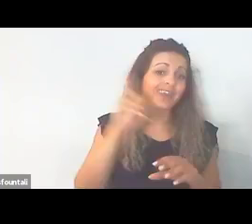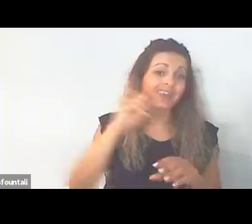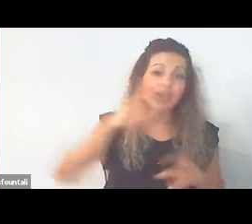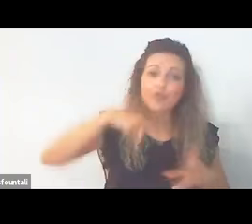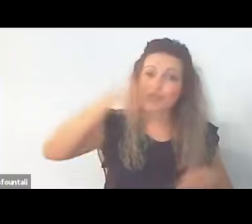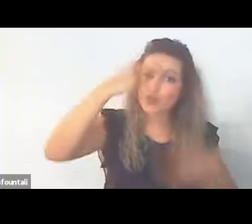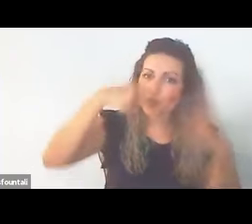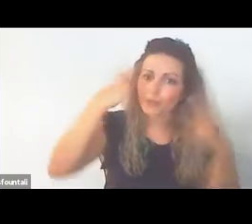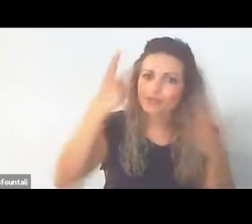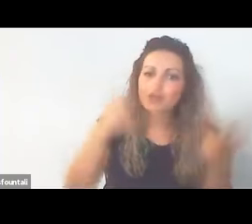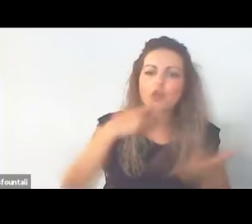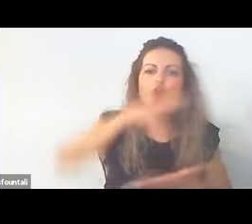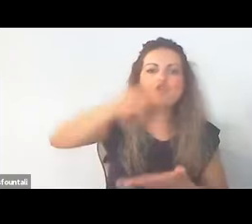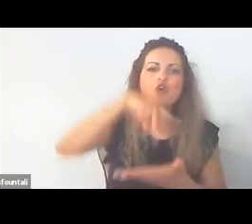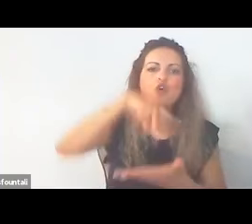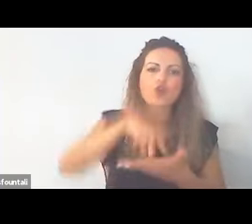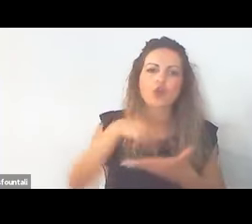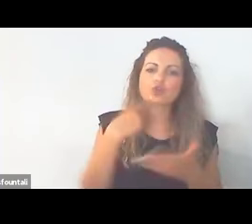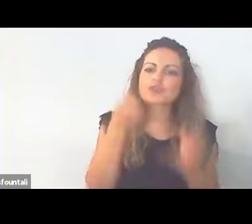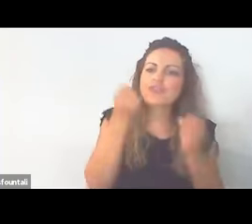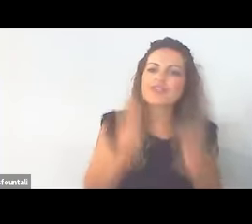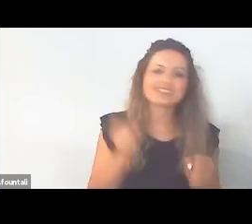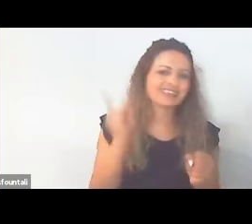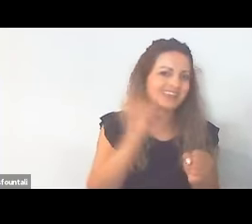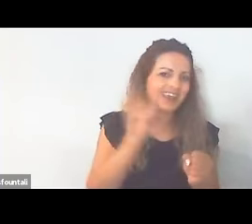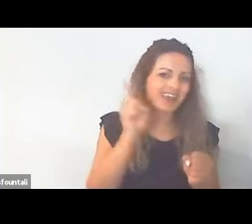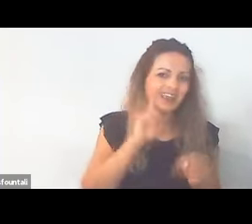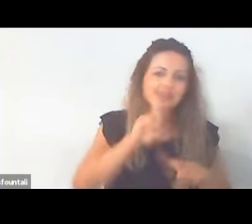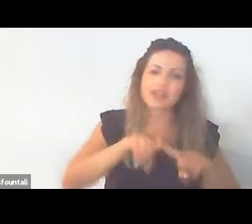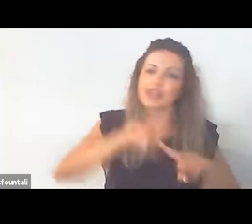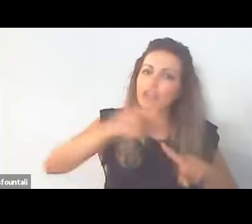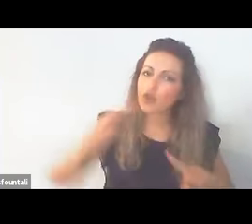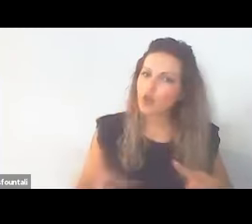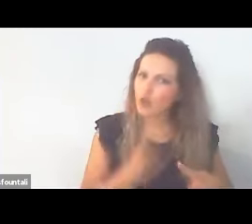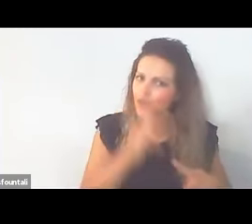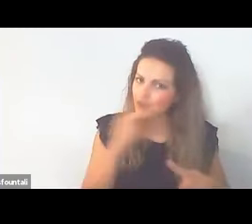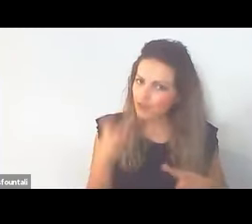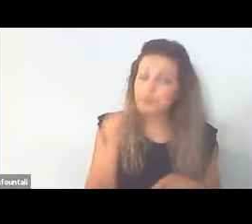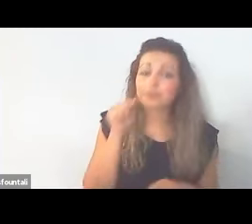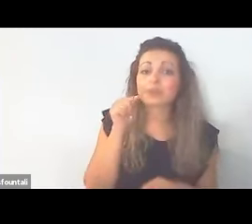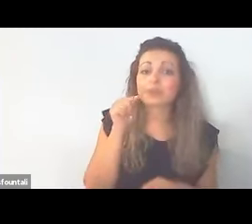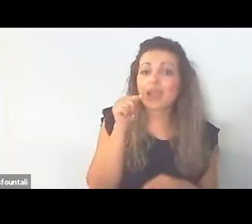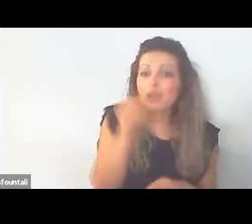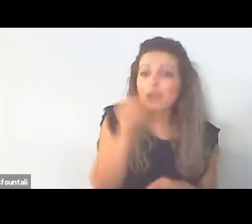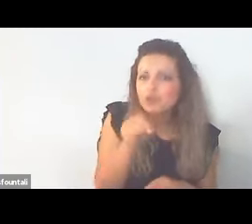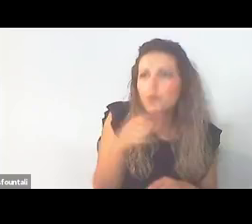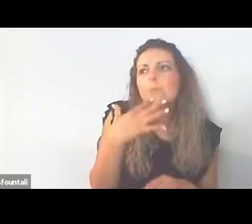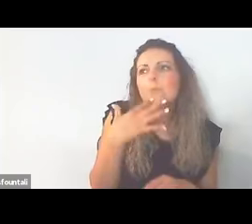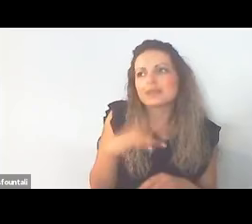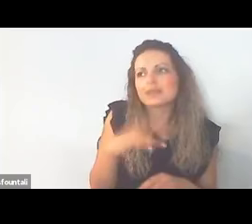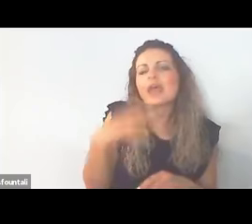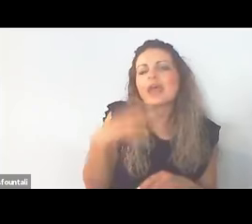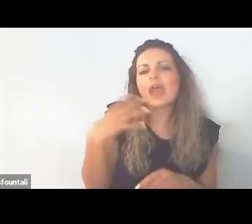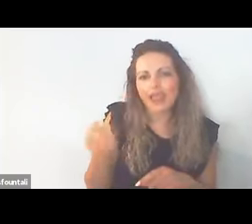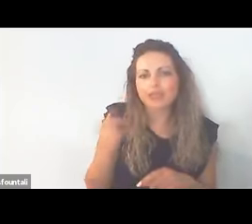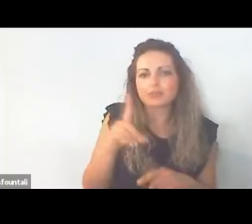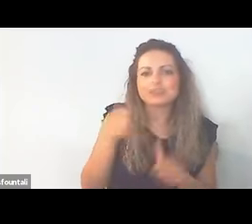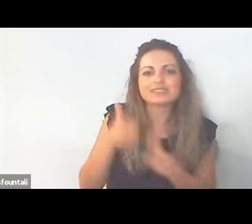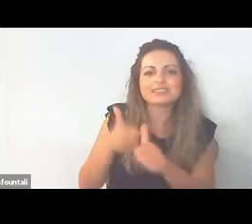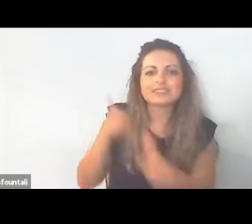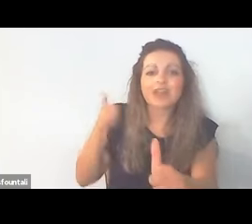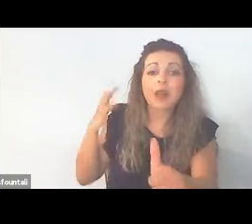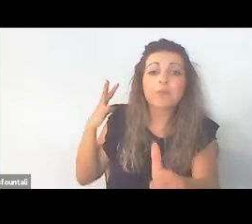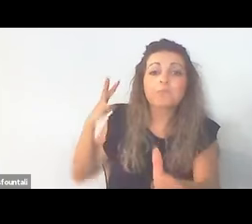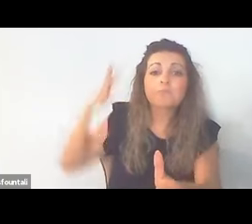ρόλων, τη θέση της γυναίκας στην ελληνική κοινωνία κτλ. Και αυτό είναι κάτι το οποίο απαιτεί μια σειρά από πλευρές που προφανώς είναι συνεχείς και